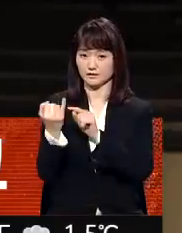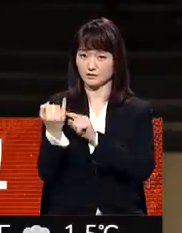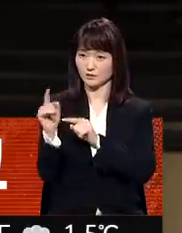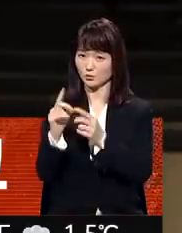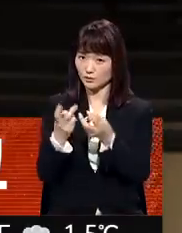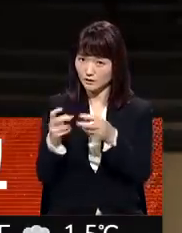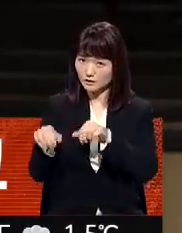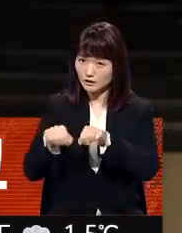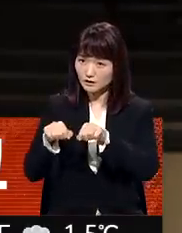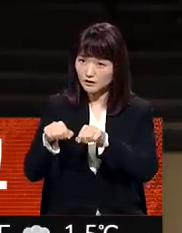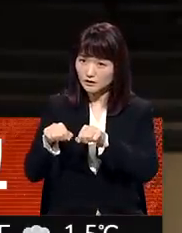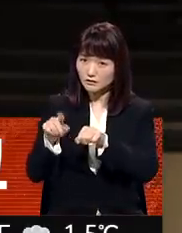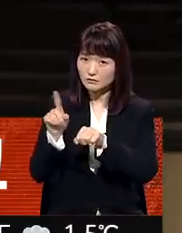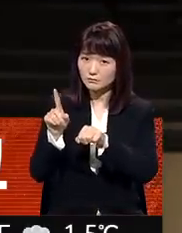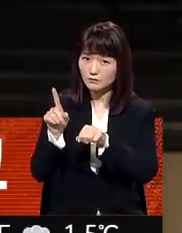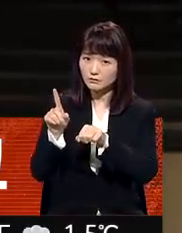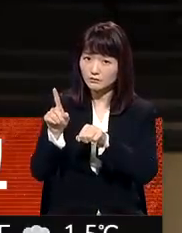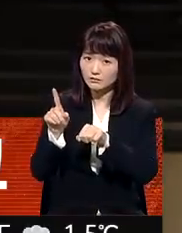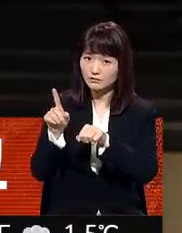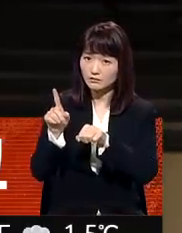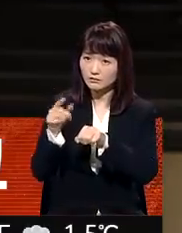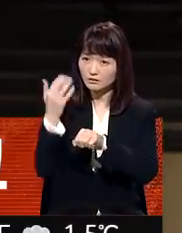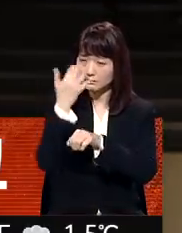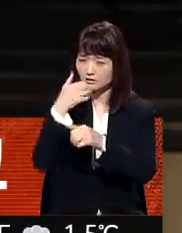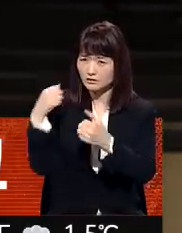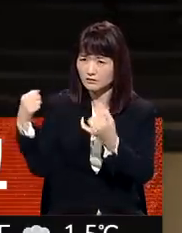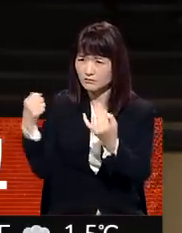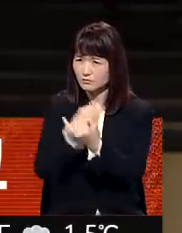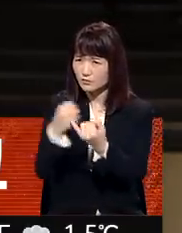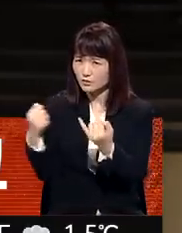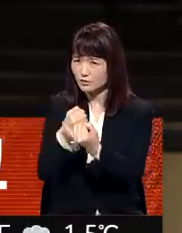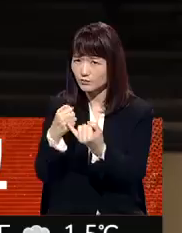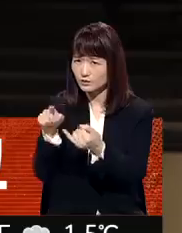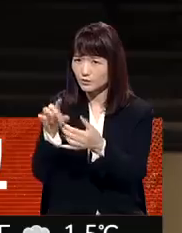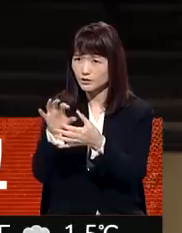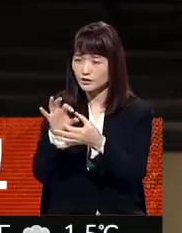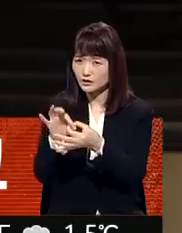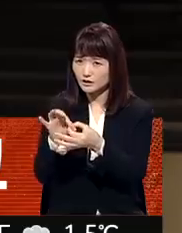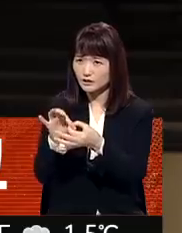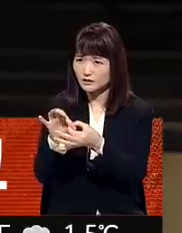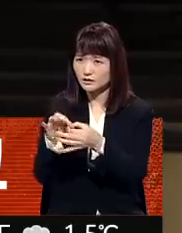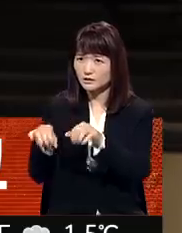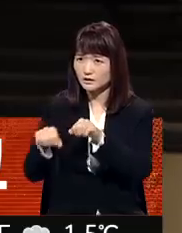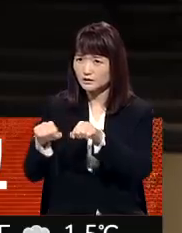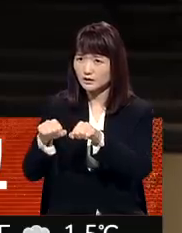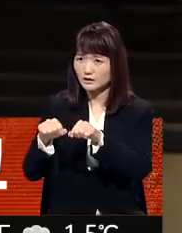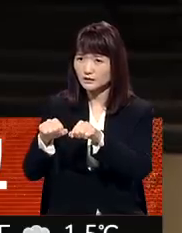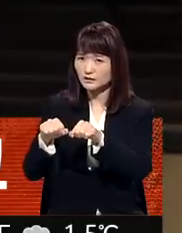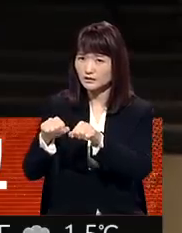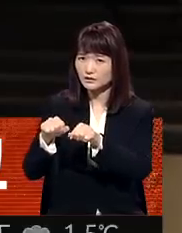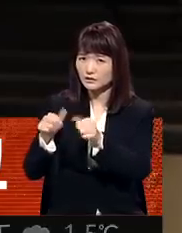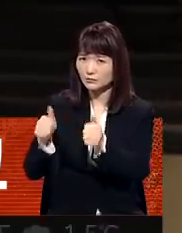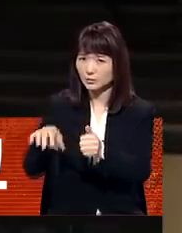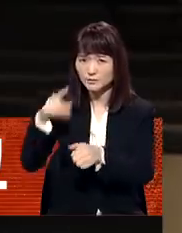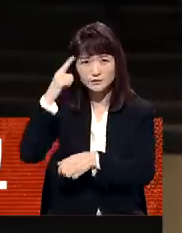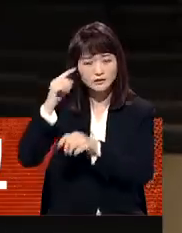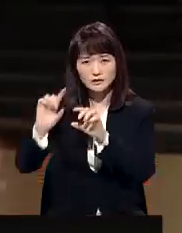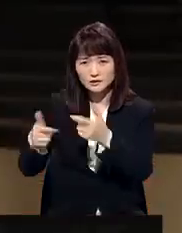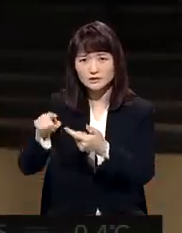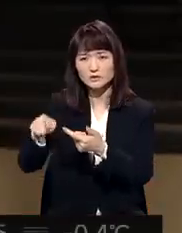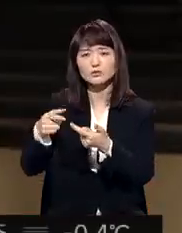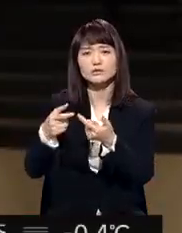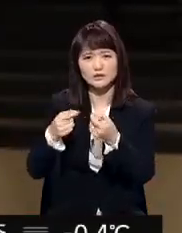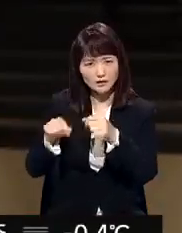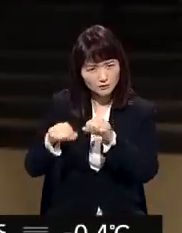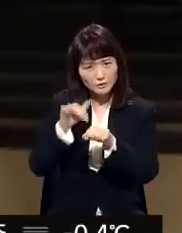어떻게 행동하는가 뭐 어떤 성폭행 피해자는 당연히 이렇게 행동해야 된다 이렇게 법원 해석하지 않습니다 이렇게 행동할 수 있고